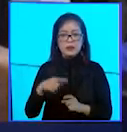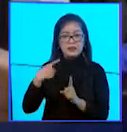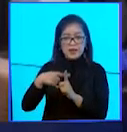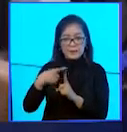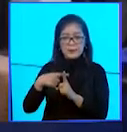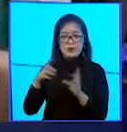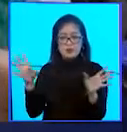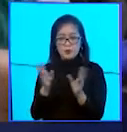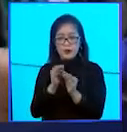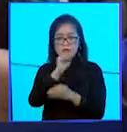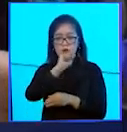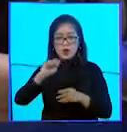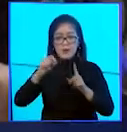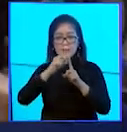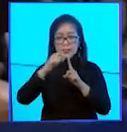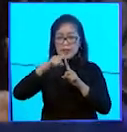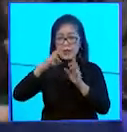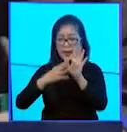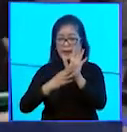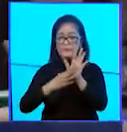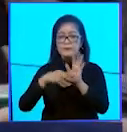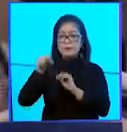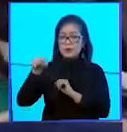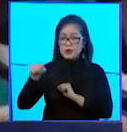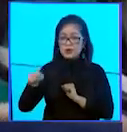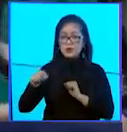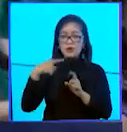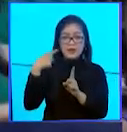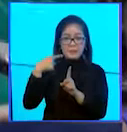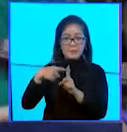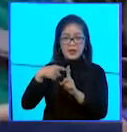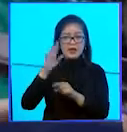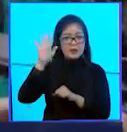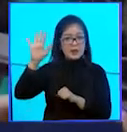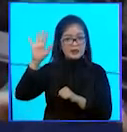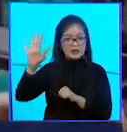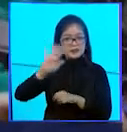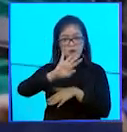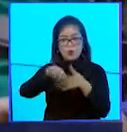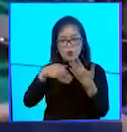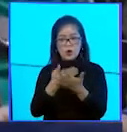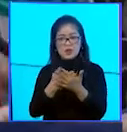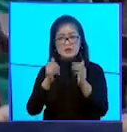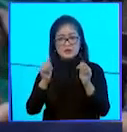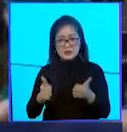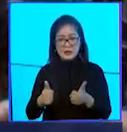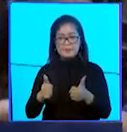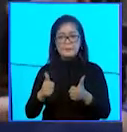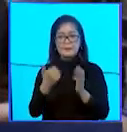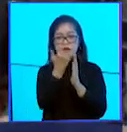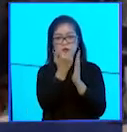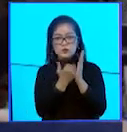PTM. Tentu yang paling penting adalah ke depan kita pastikan semua dapat melaksanakan protokol kesehatan